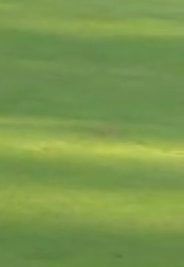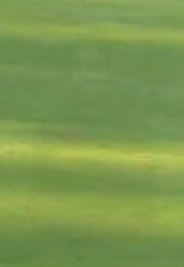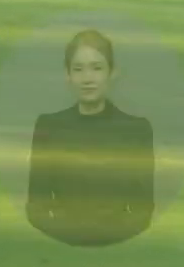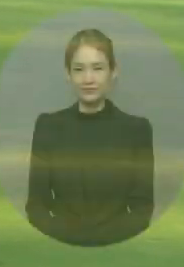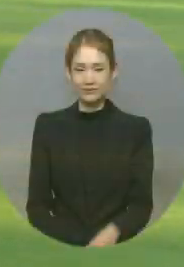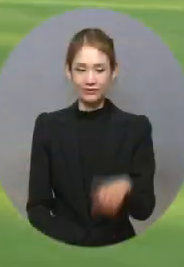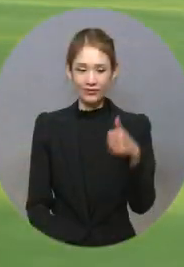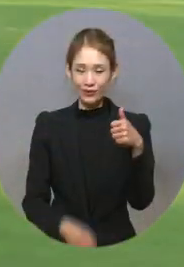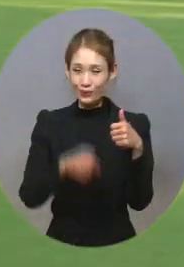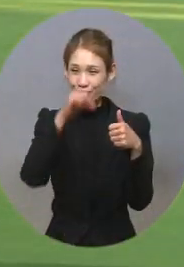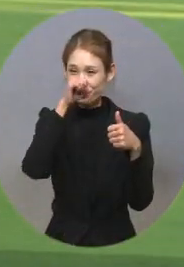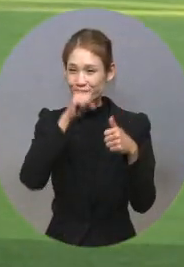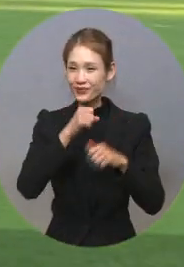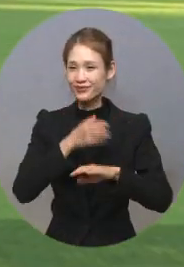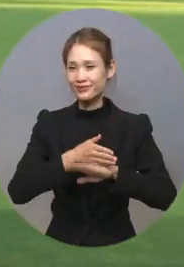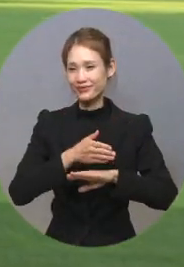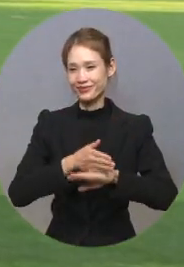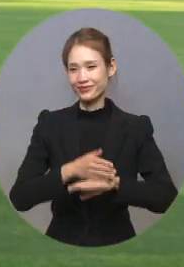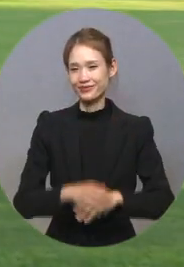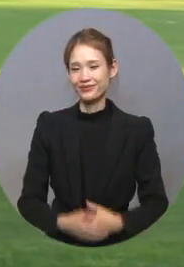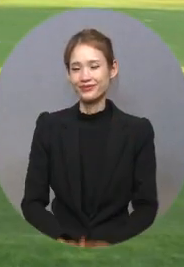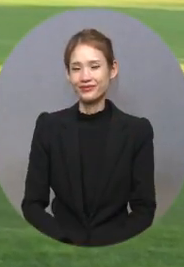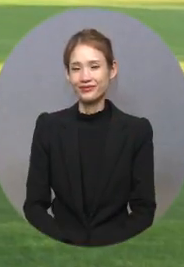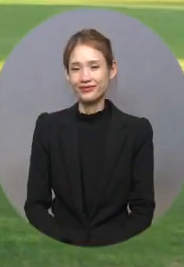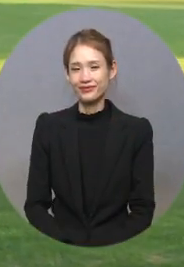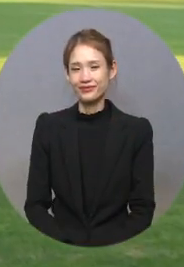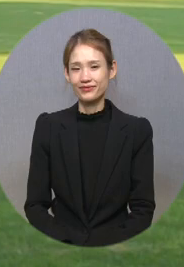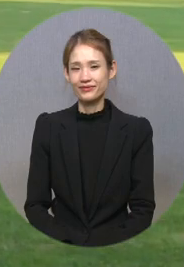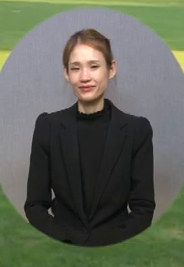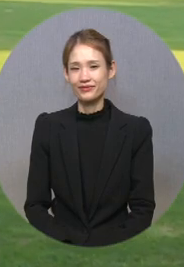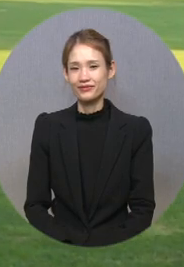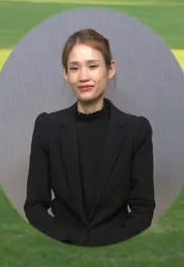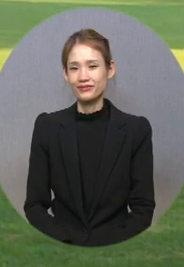나이스. 감사합니다. 야.